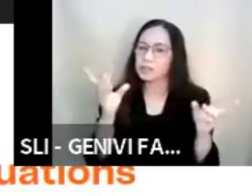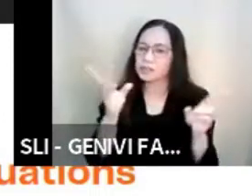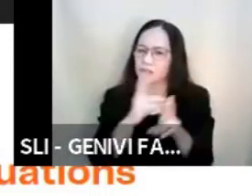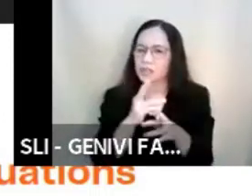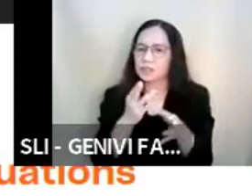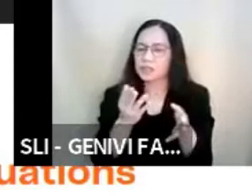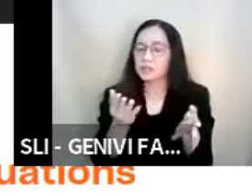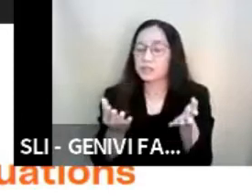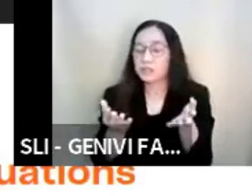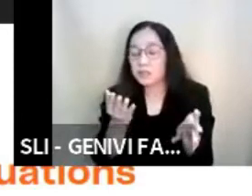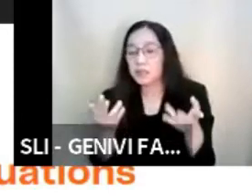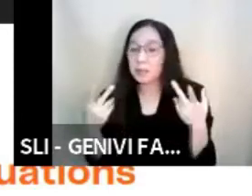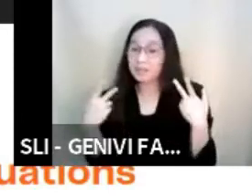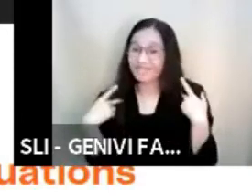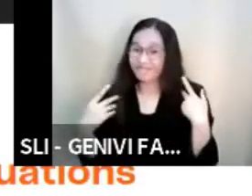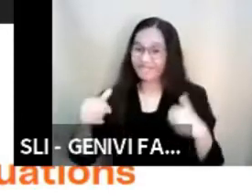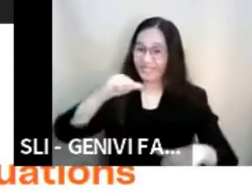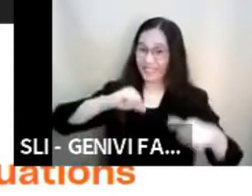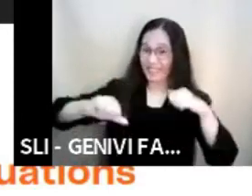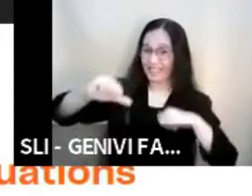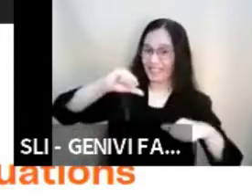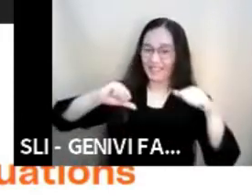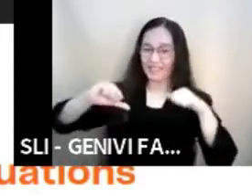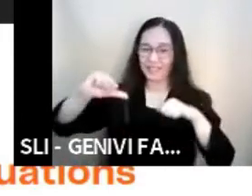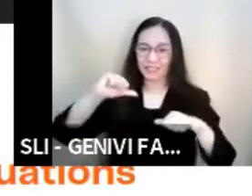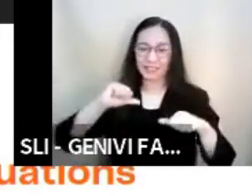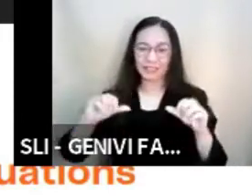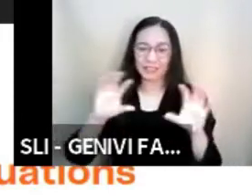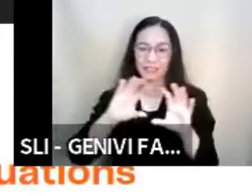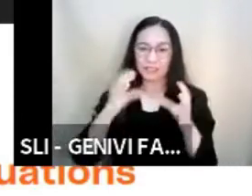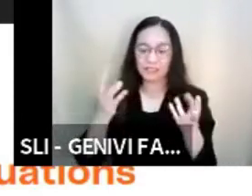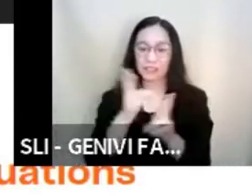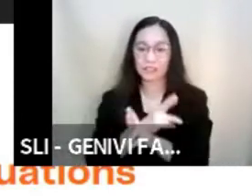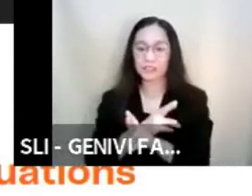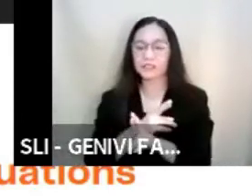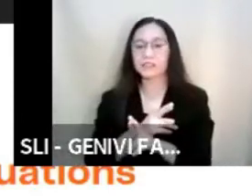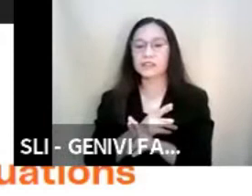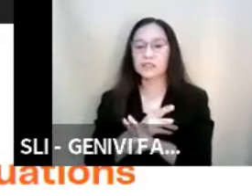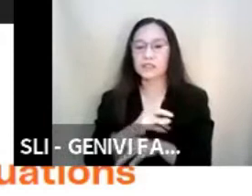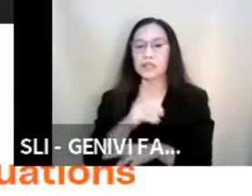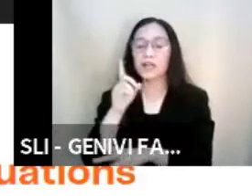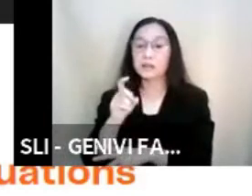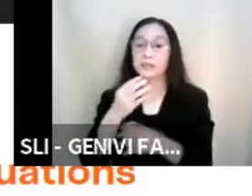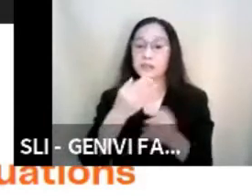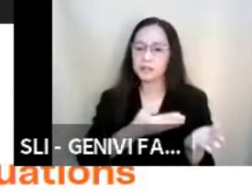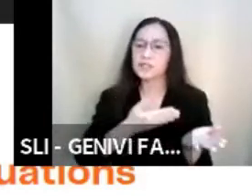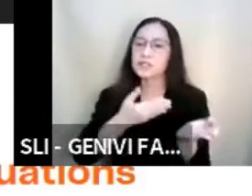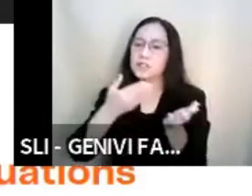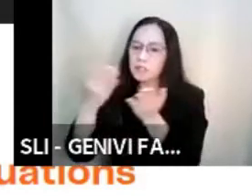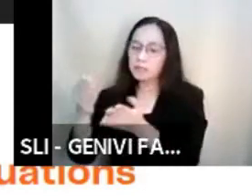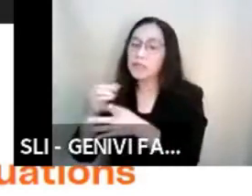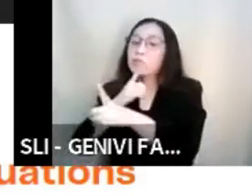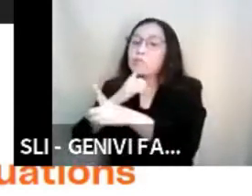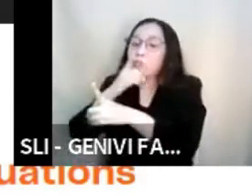kayong role-playing sa classroom, no? Meron kayong simulated activity sa classroom. Dapat dadalhin natin sila sa actual